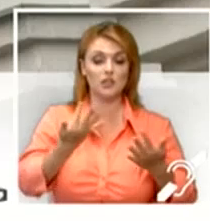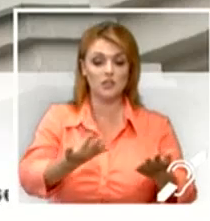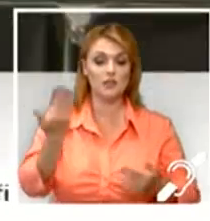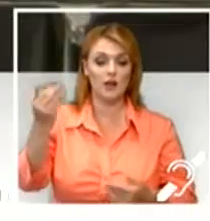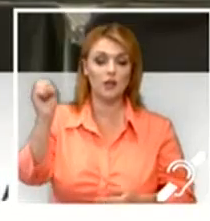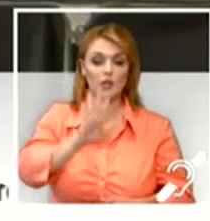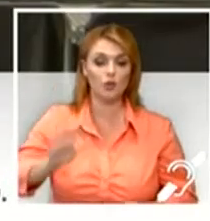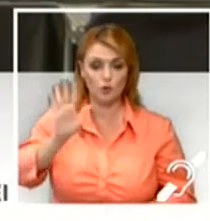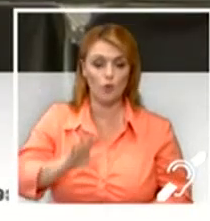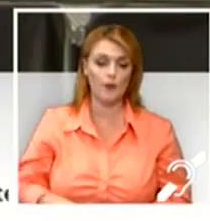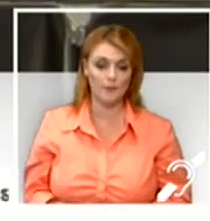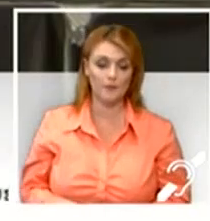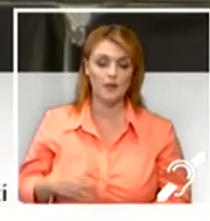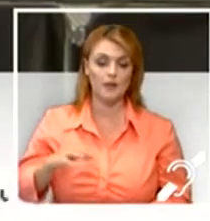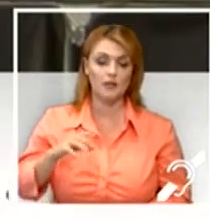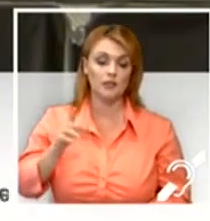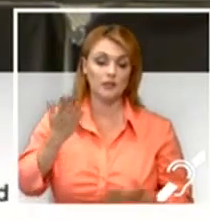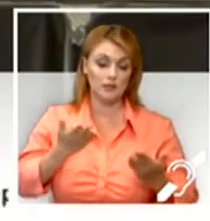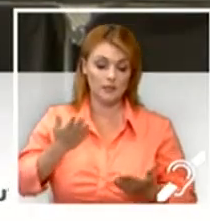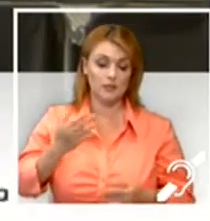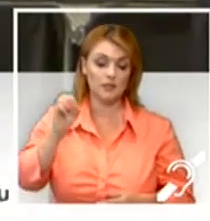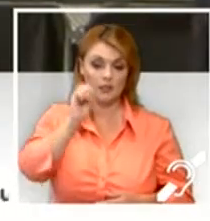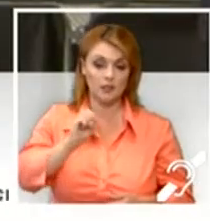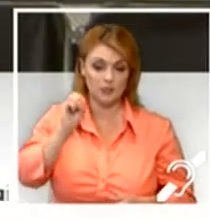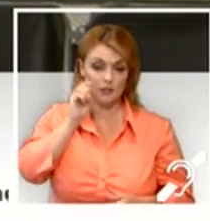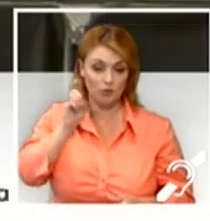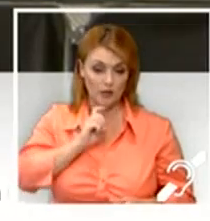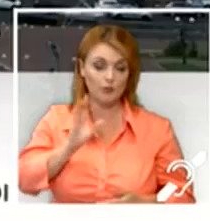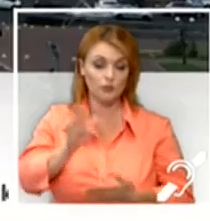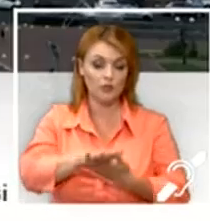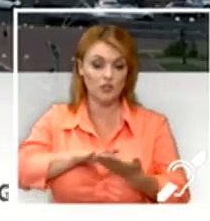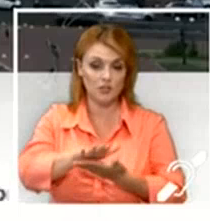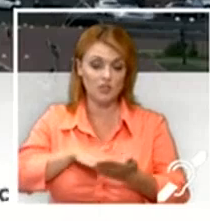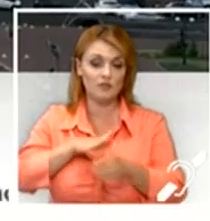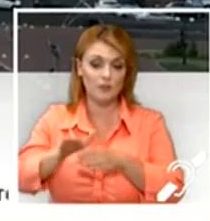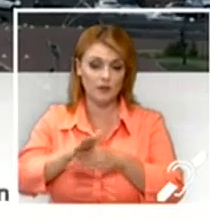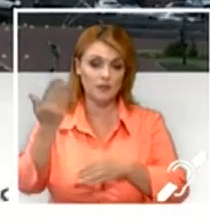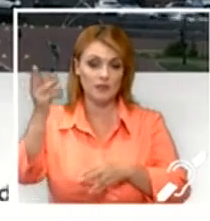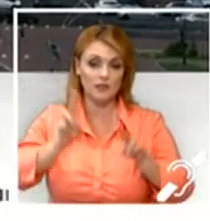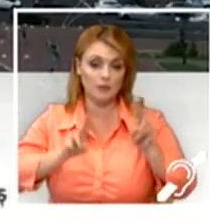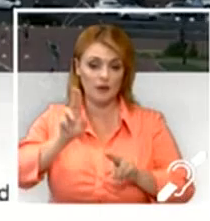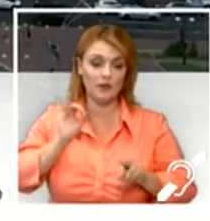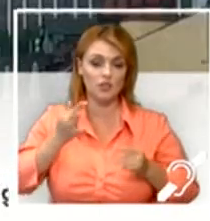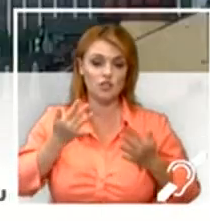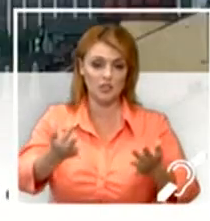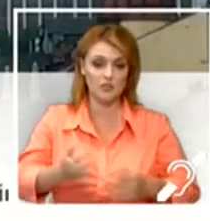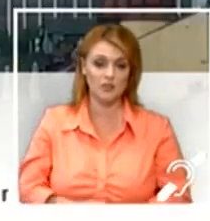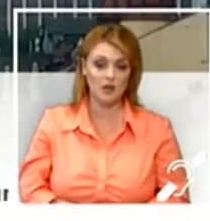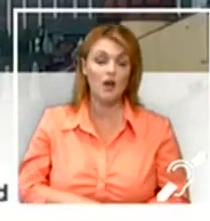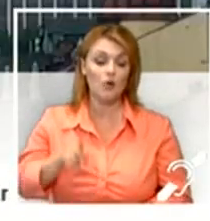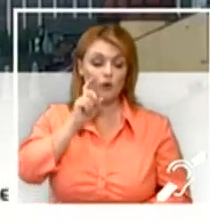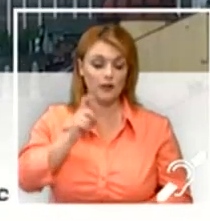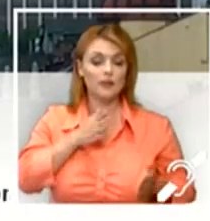la Kiev, Matin Mazikas. El a subliniat că numirea procurorului anticorupție reprezintă o dovadă în plus că autoritățile de la Kiev își